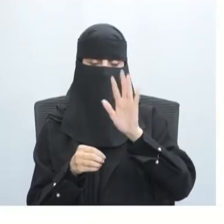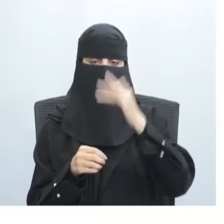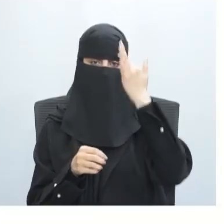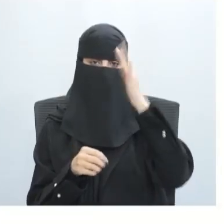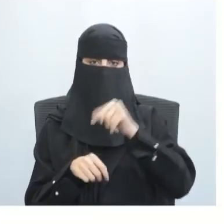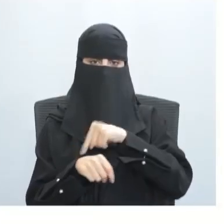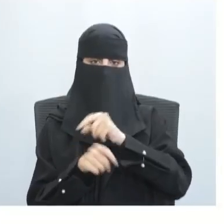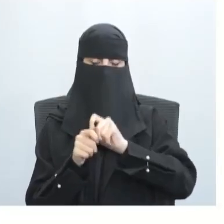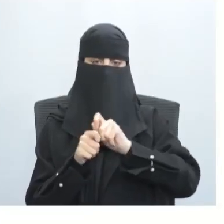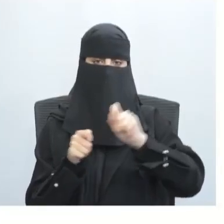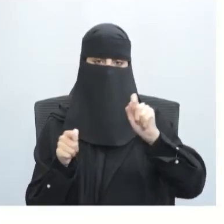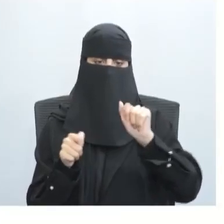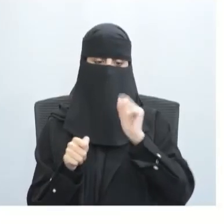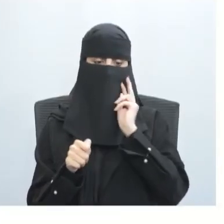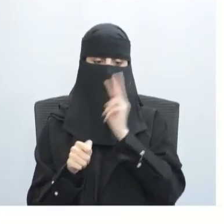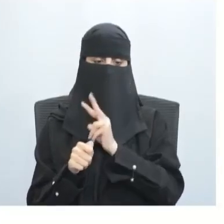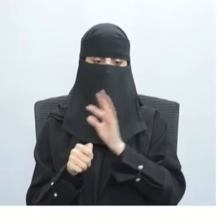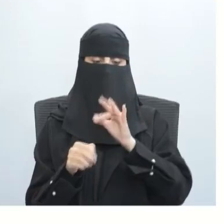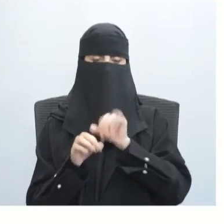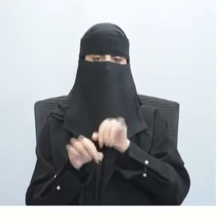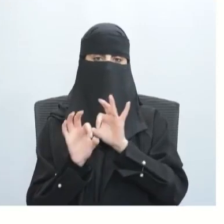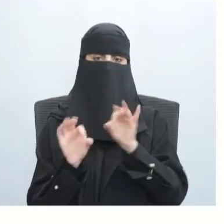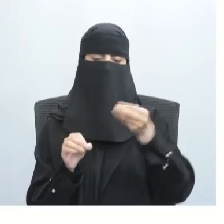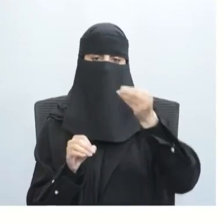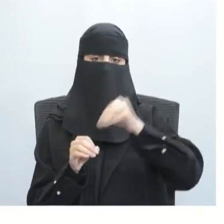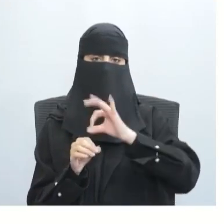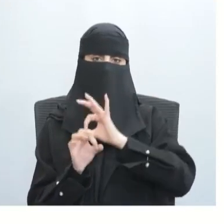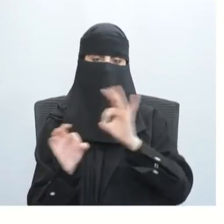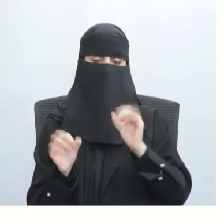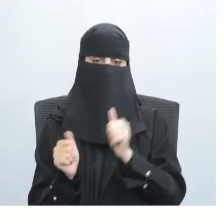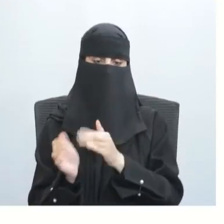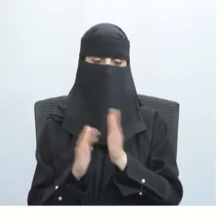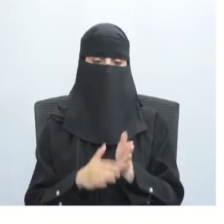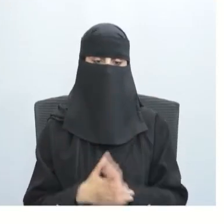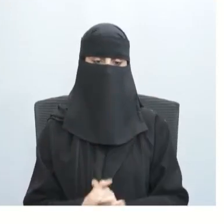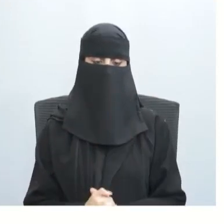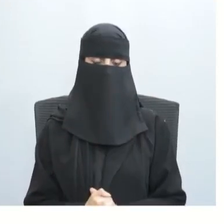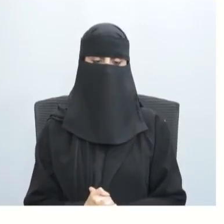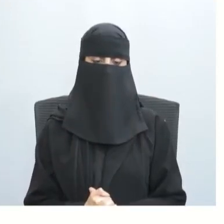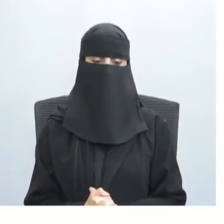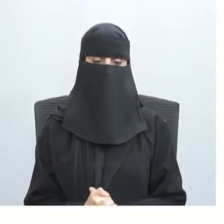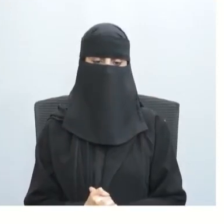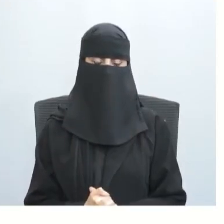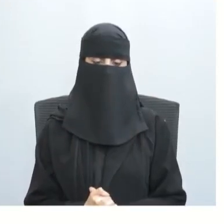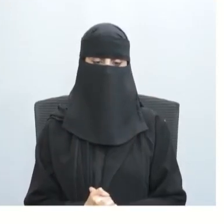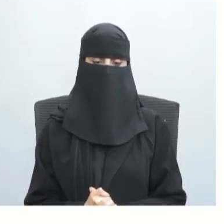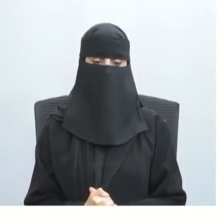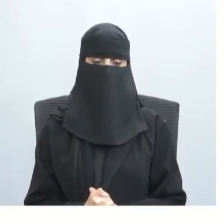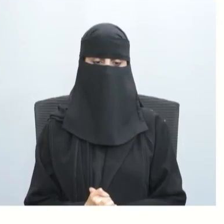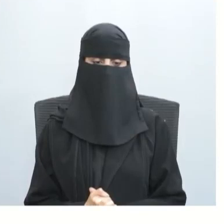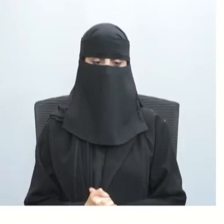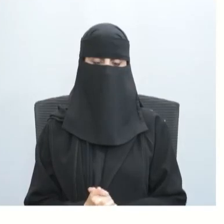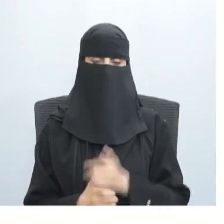الصور الثابته جزءا من مشروع الفيديو ويمكنك تحرير هذه الصور اذا كنت ترغب